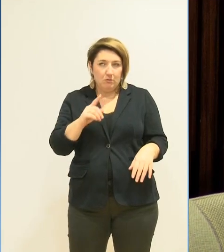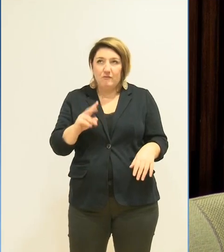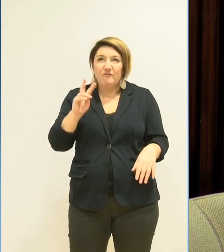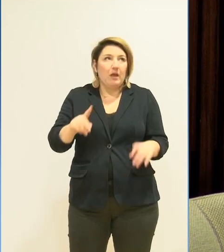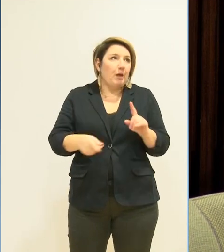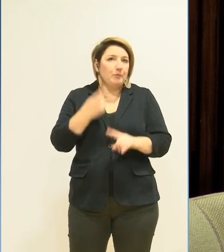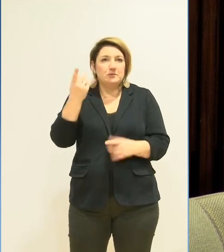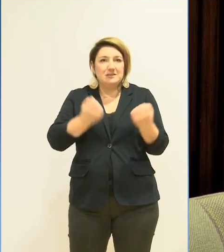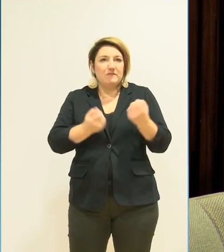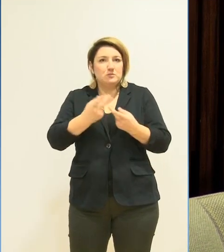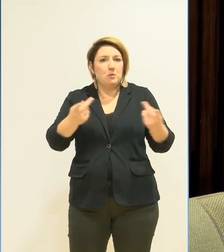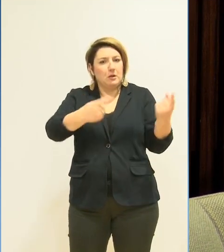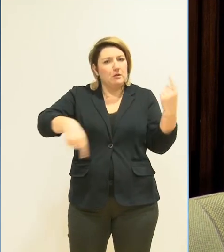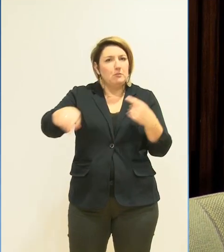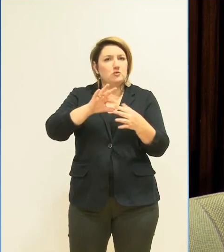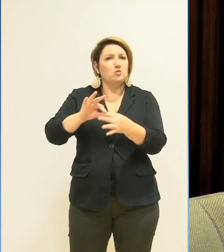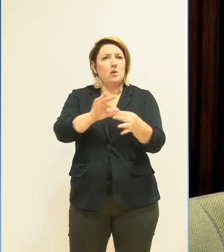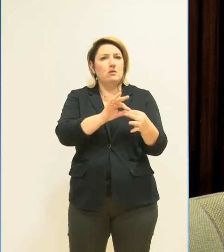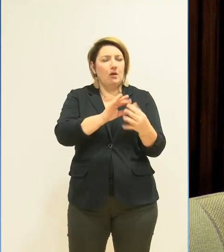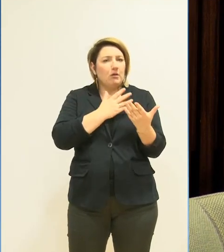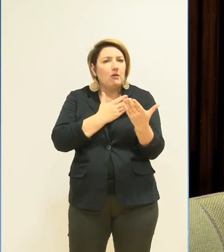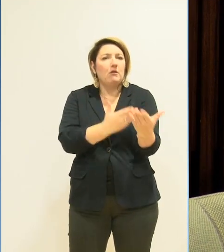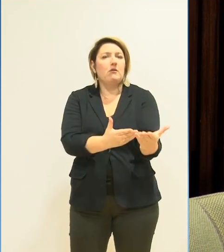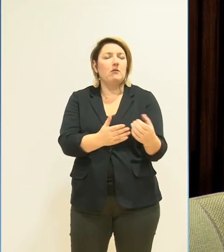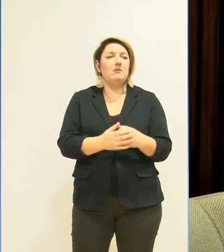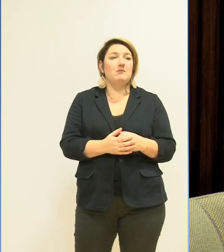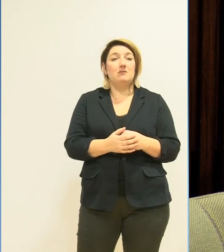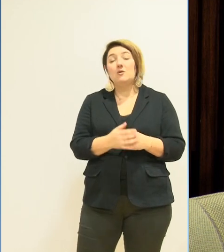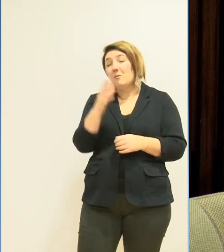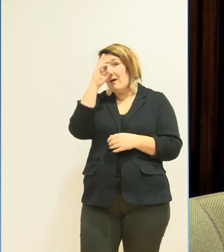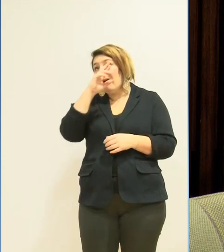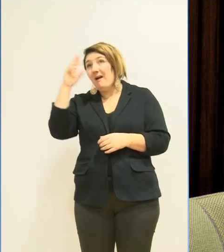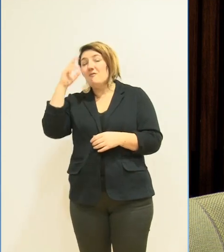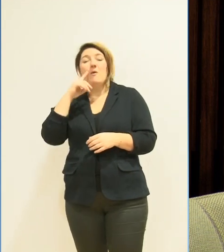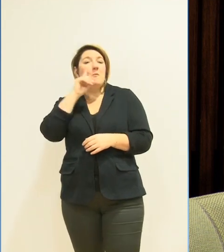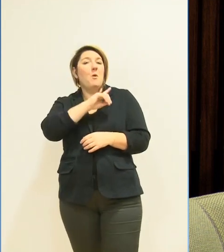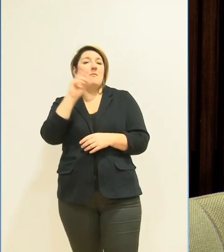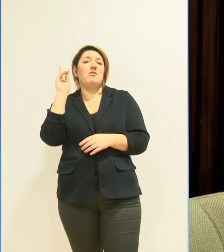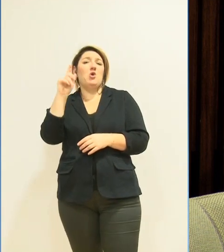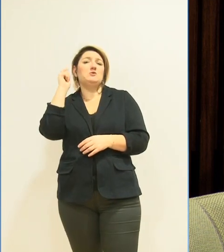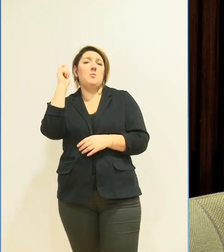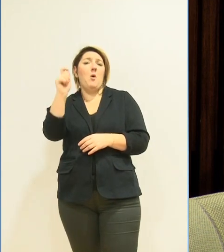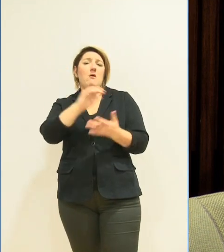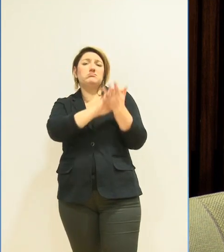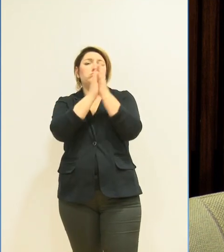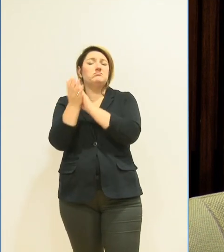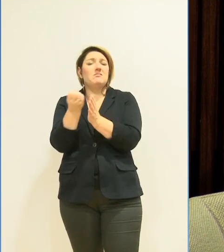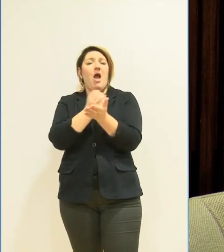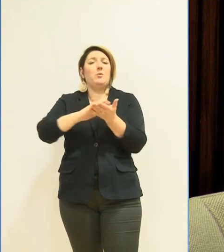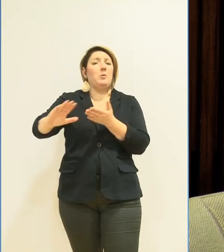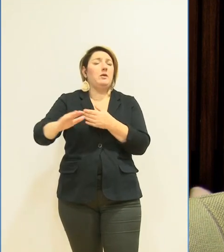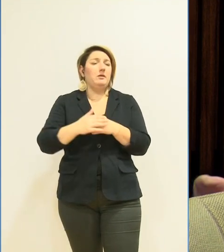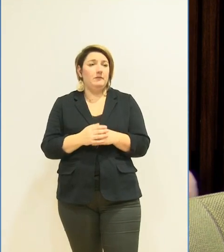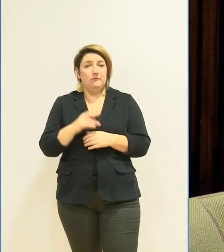arriver que vous engager résolument vers la gratuité des transports quoi de plus symbolique du lien dont vous